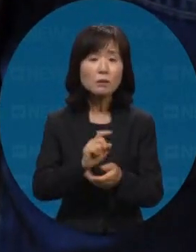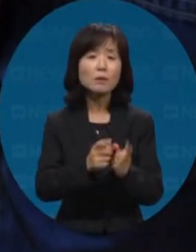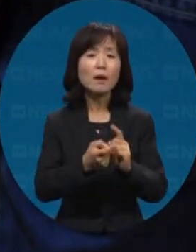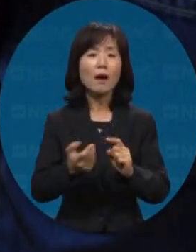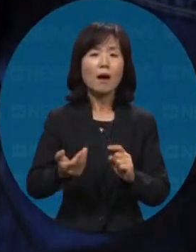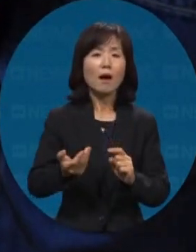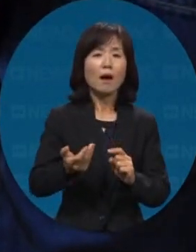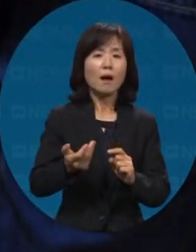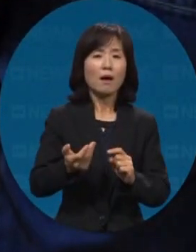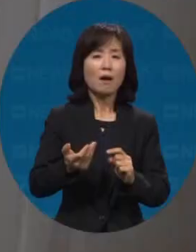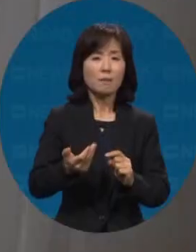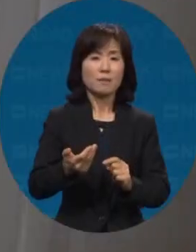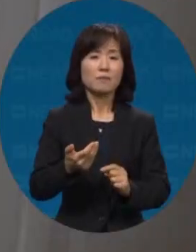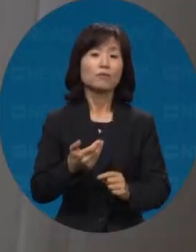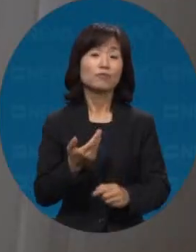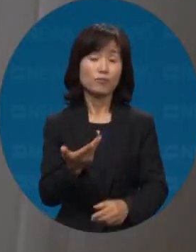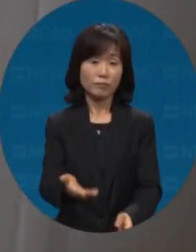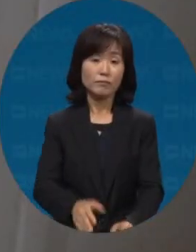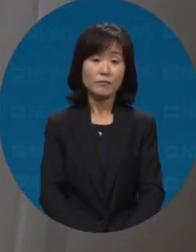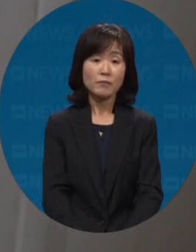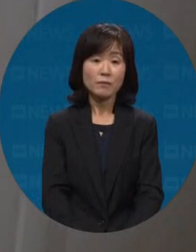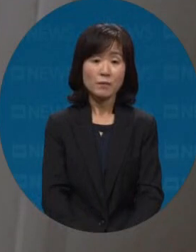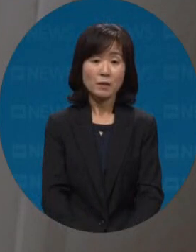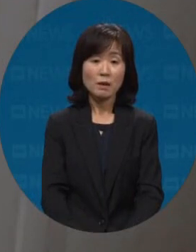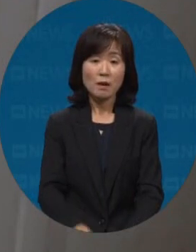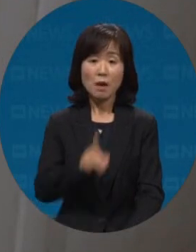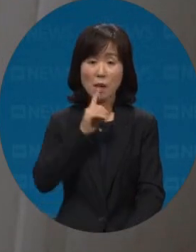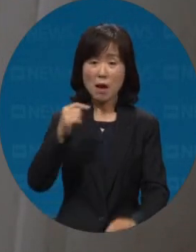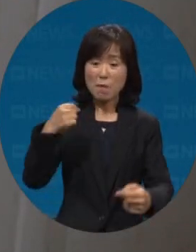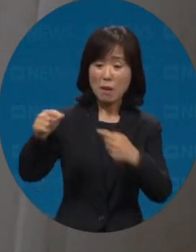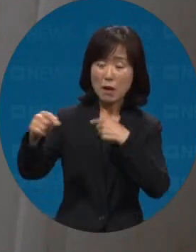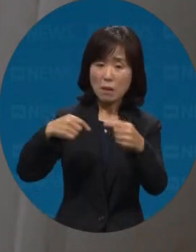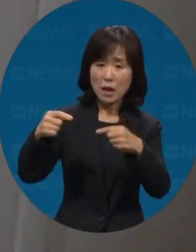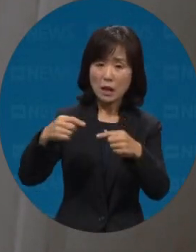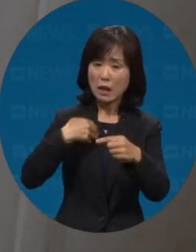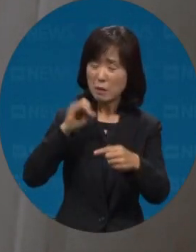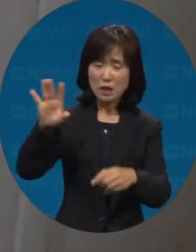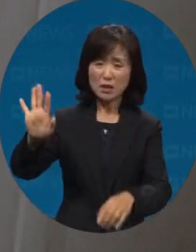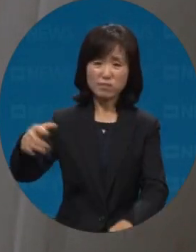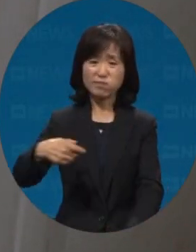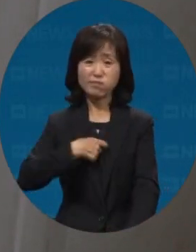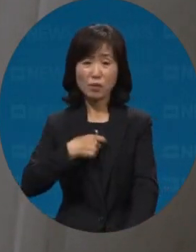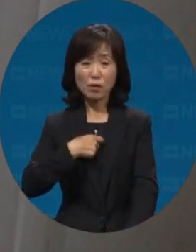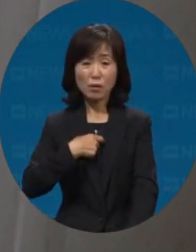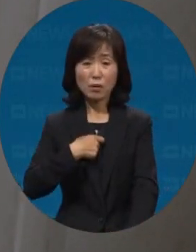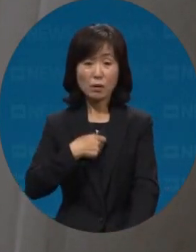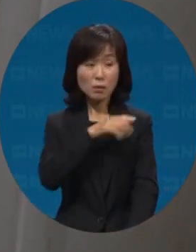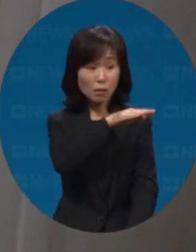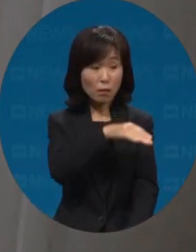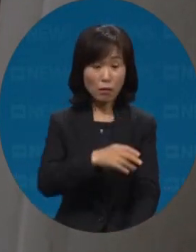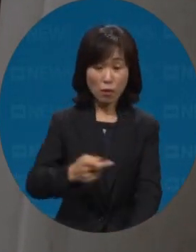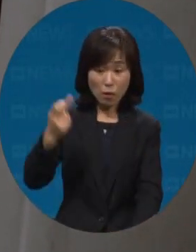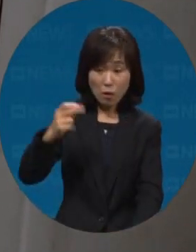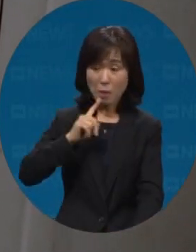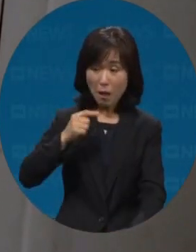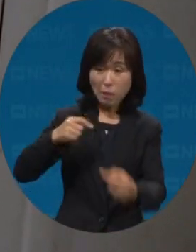합니다. 말 안 통하는 사람한테 말 안 걸어. 쟤랑 그럼 말 안 통하는 사람이라고 생각하는 거야,